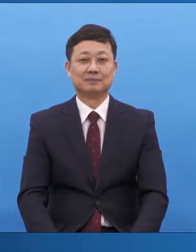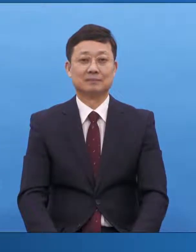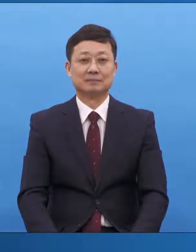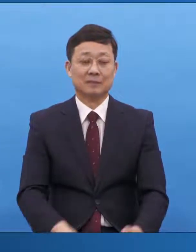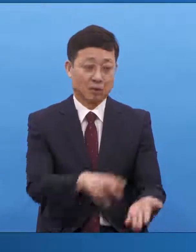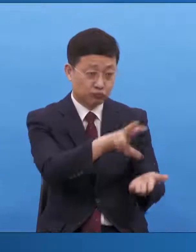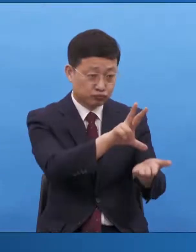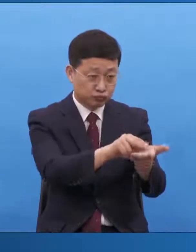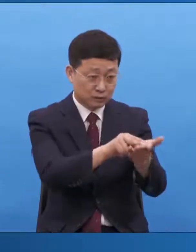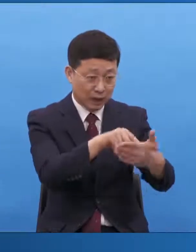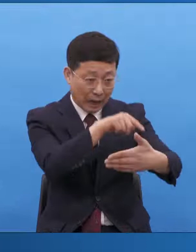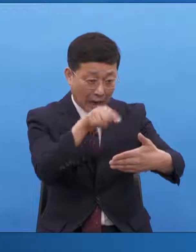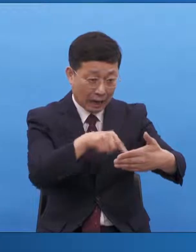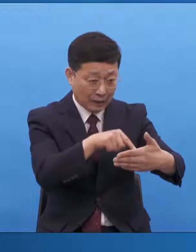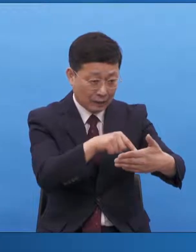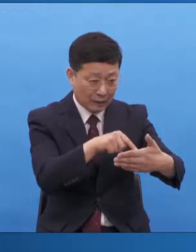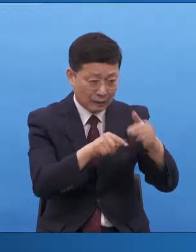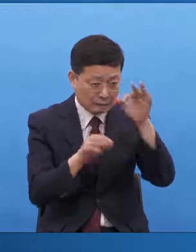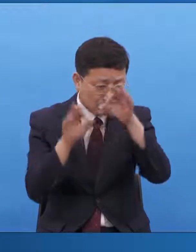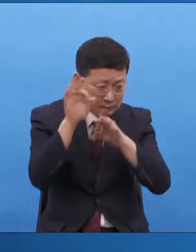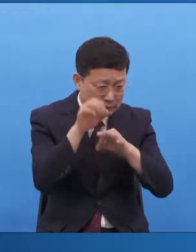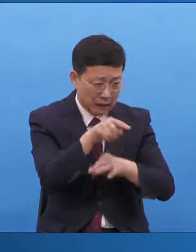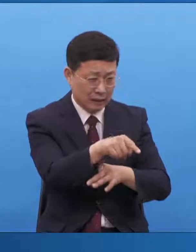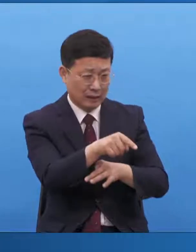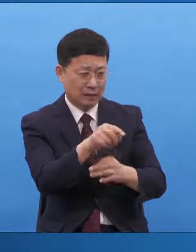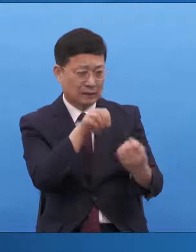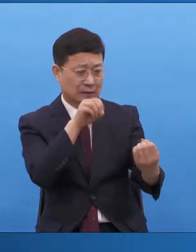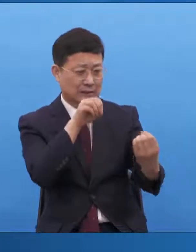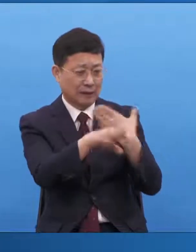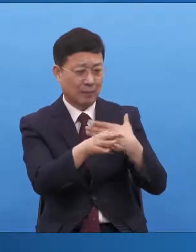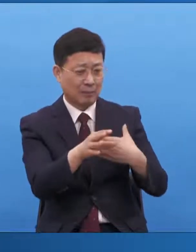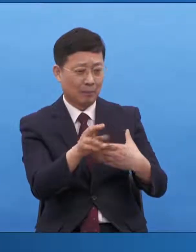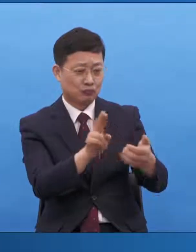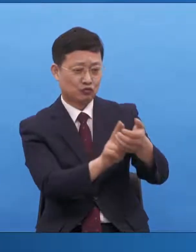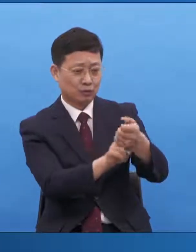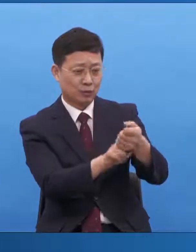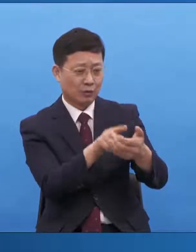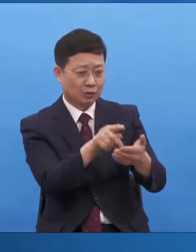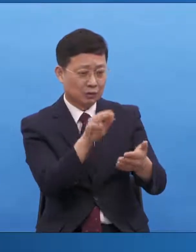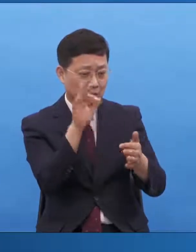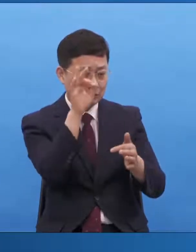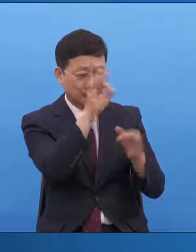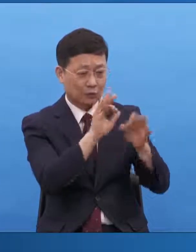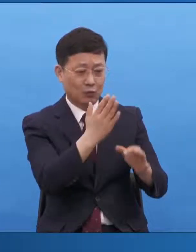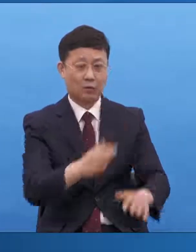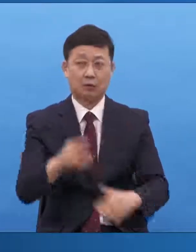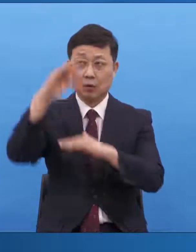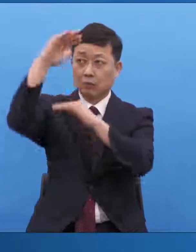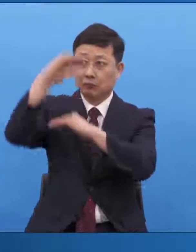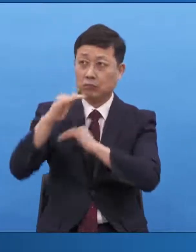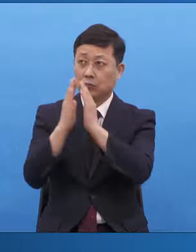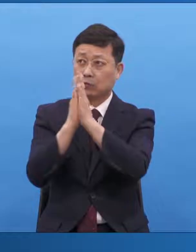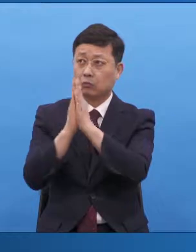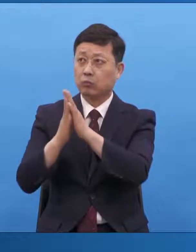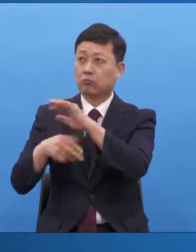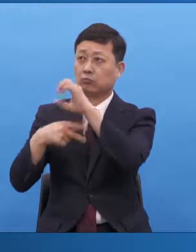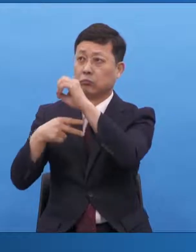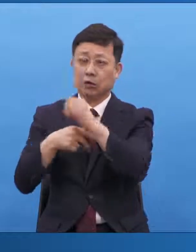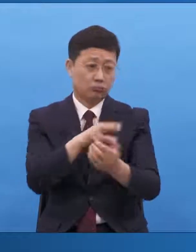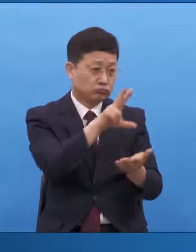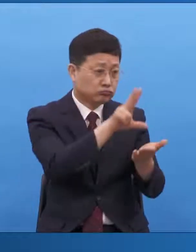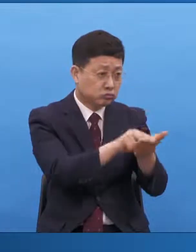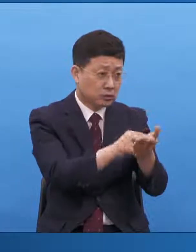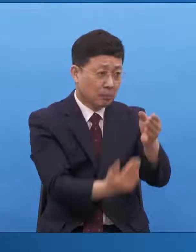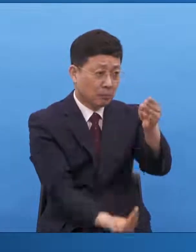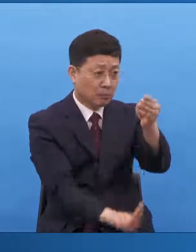답을 찾게 됩니다. Here you find the answer. 즉각 답을 찾아. Immediately. 자, 이걸 안 누리고 있는 사람은 문제가 생기면 문제에 빠져요. But those